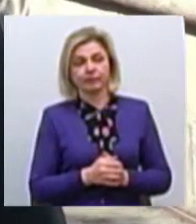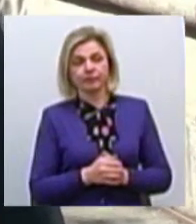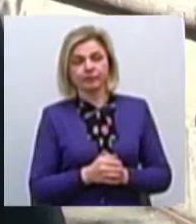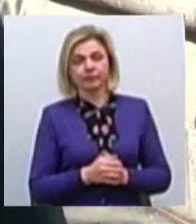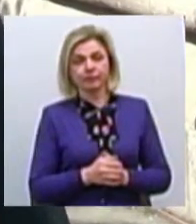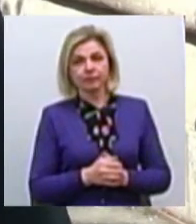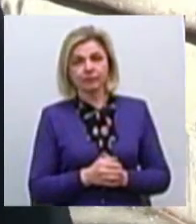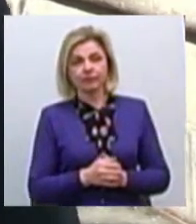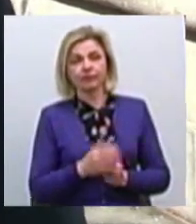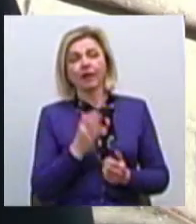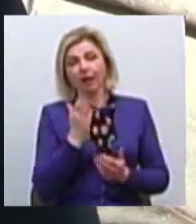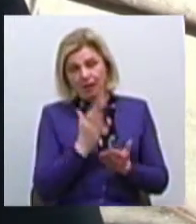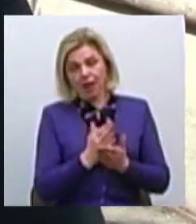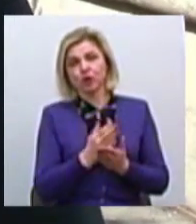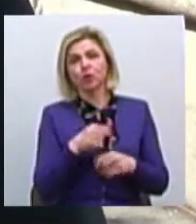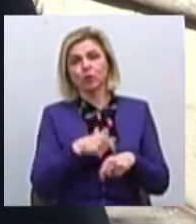з чувством юмора.